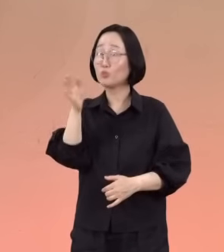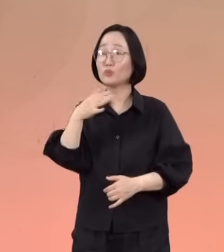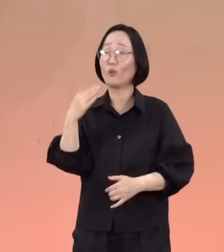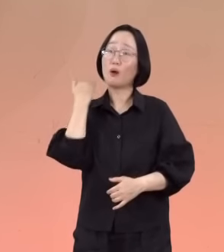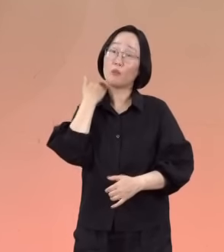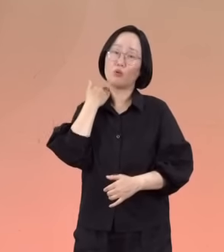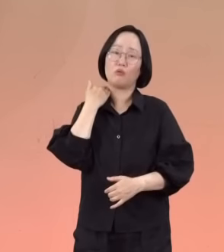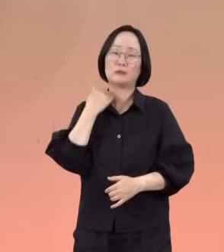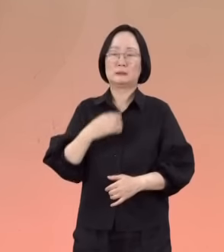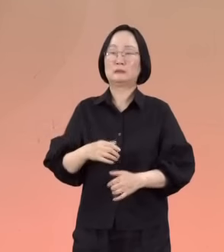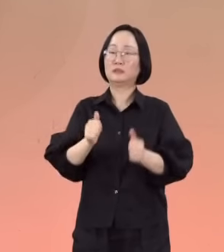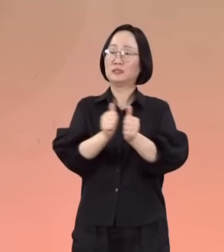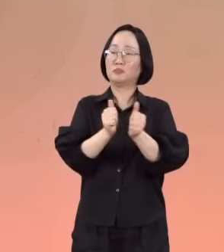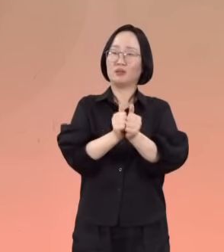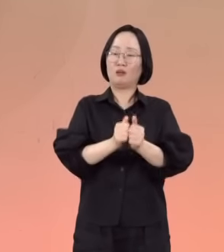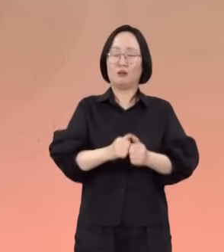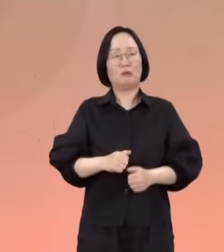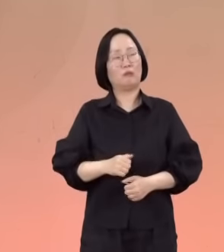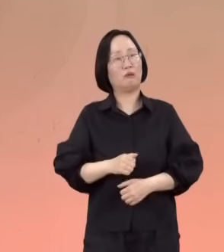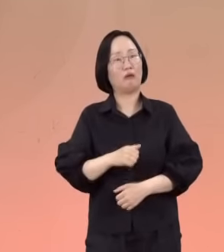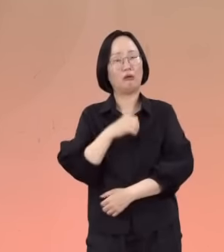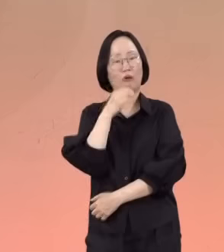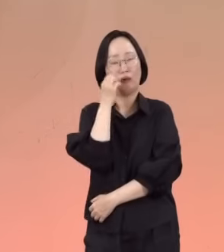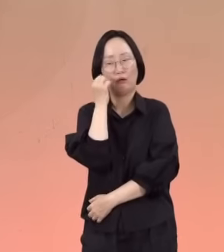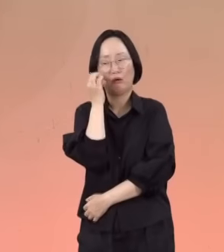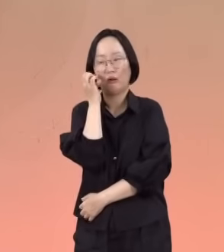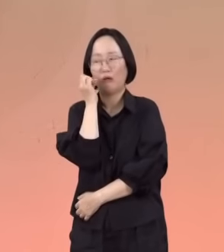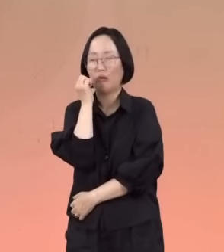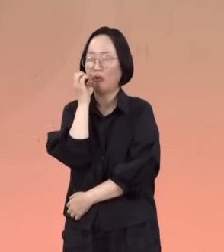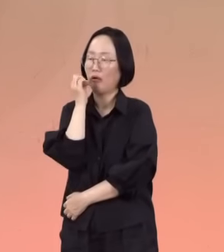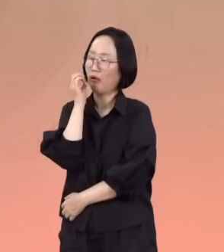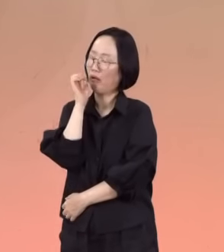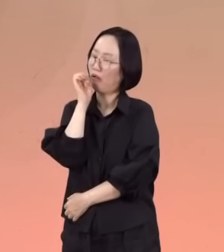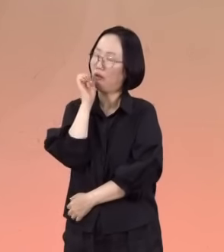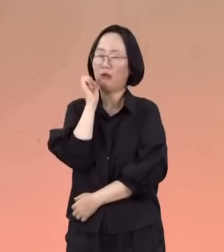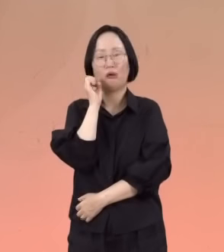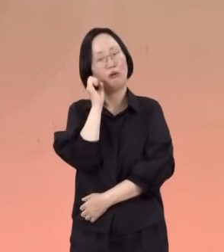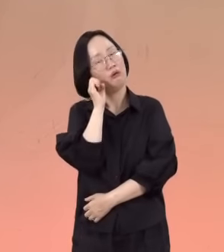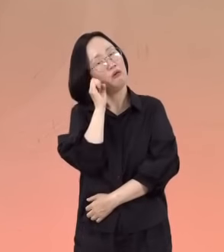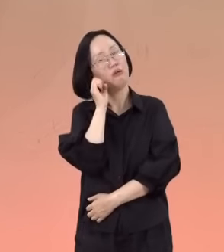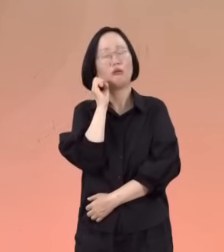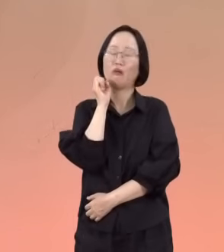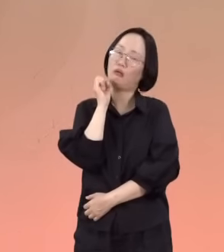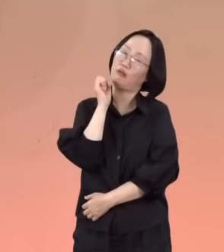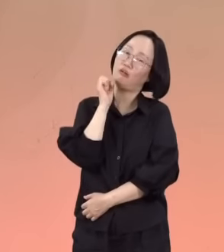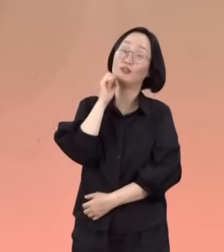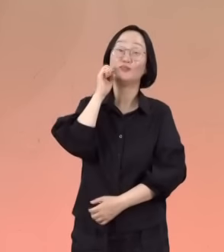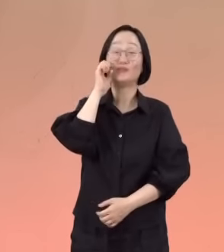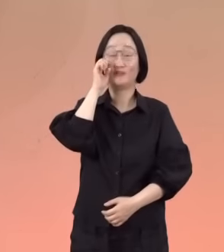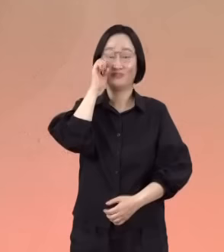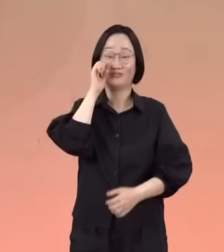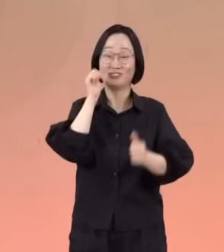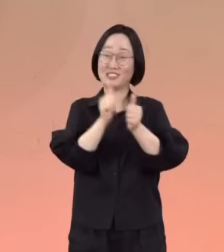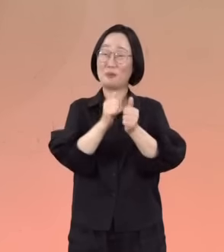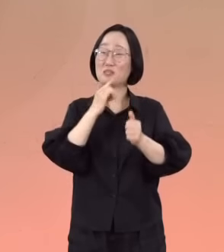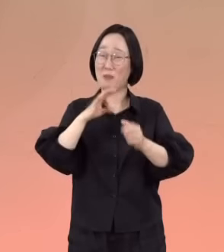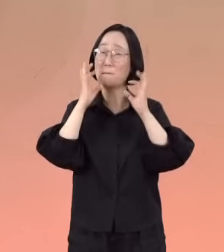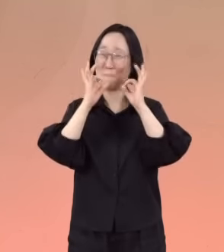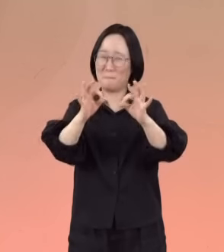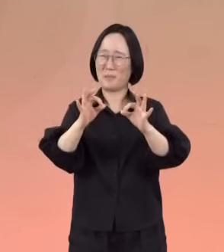신기하다 신기하다 너무나 생생한데 눈 앞에 정말 꽃이 있는 것처럼 너무나 생생한데 자기